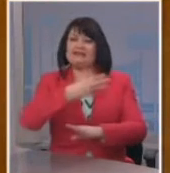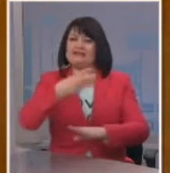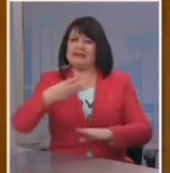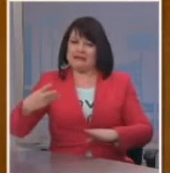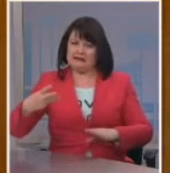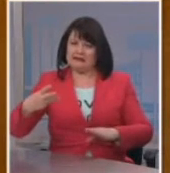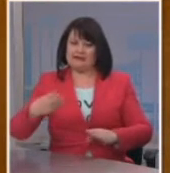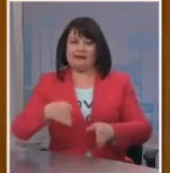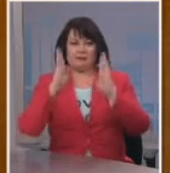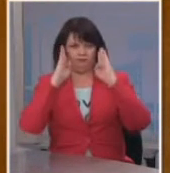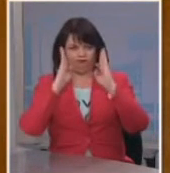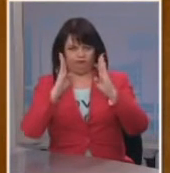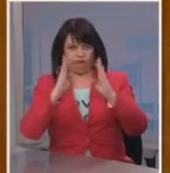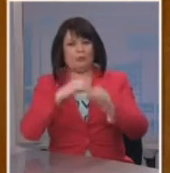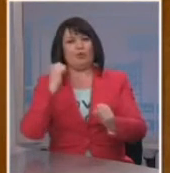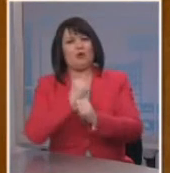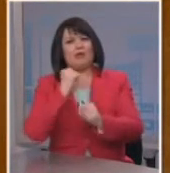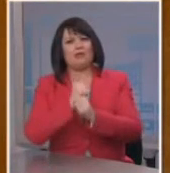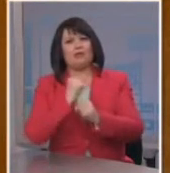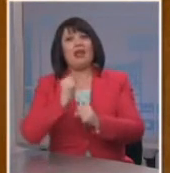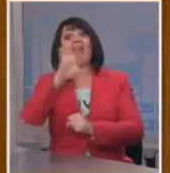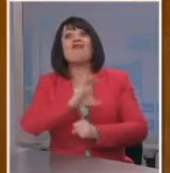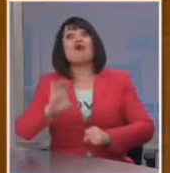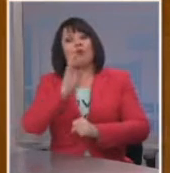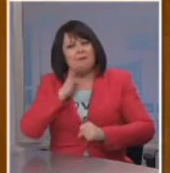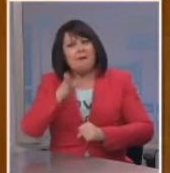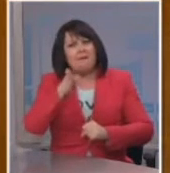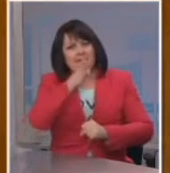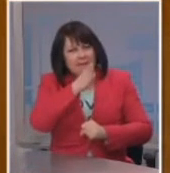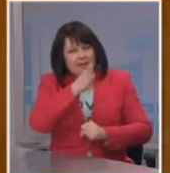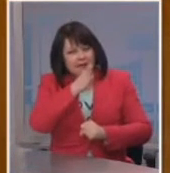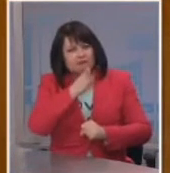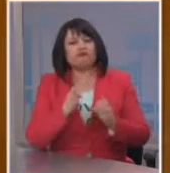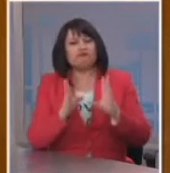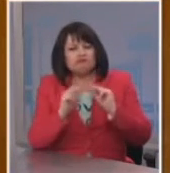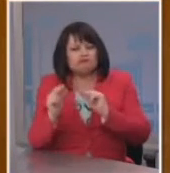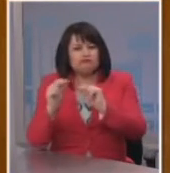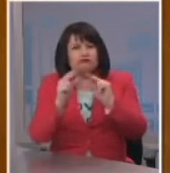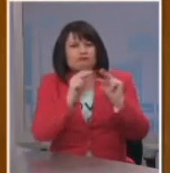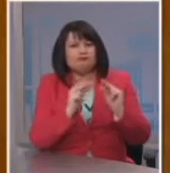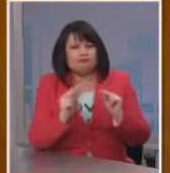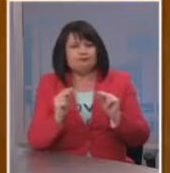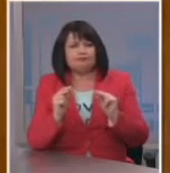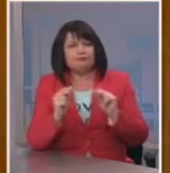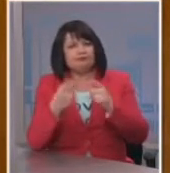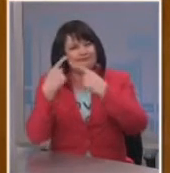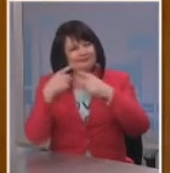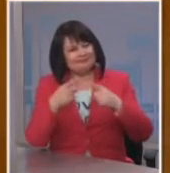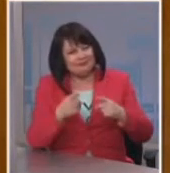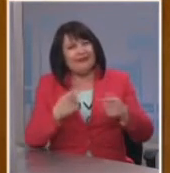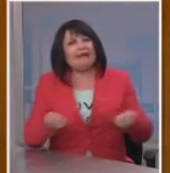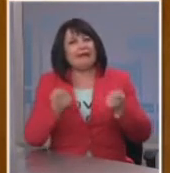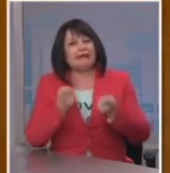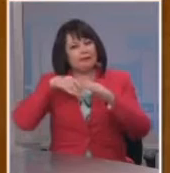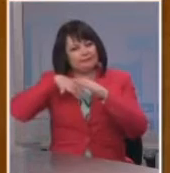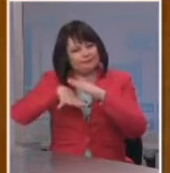και είναι στο κέντρο των διεργασιών που γίνεται σε όλη την Ευρώπη. Είναι καταλήτης διαφοροποιήσεων που συντελούνται